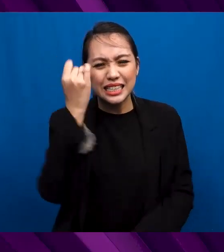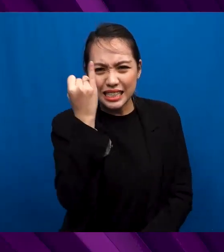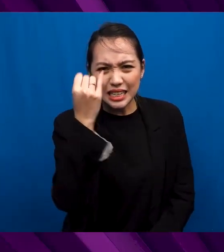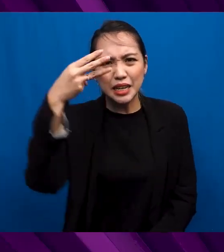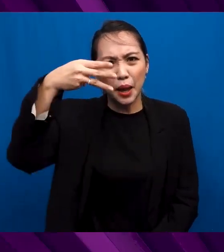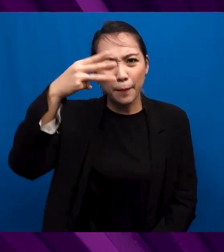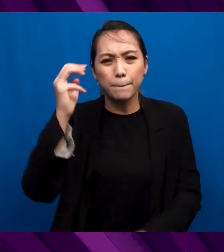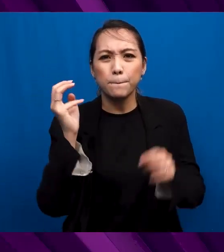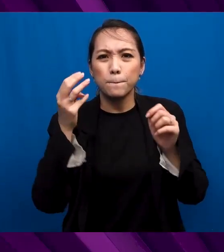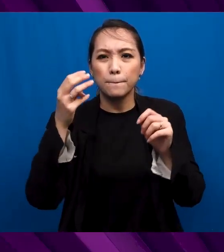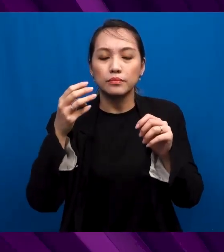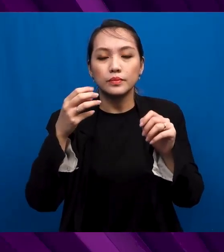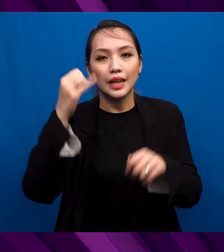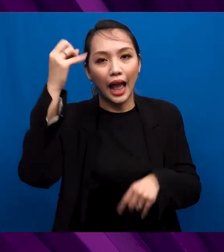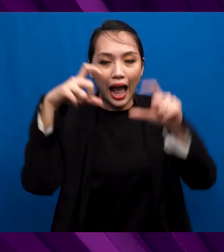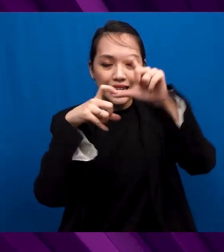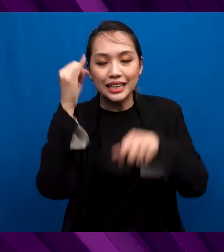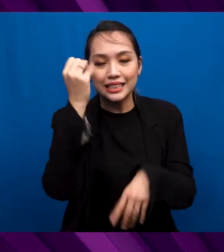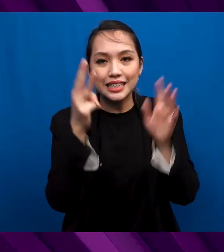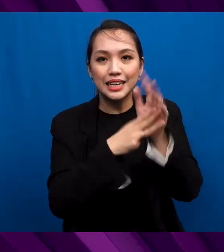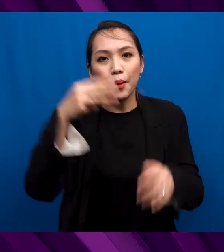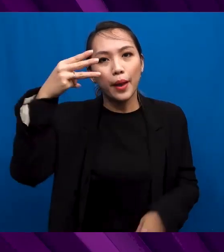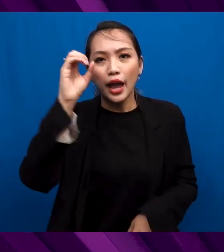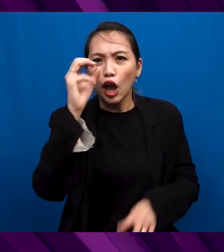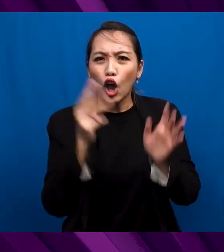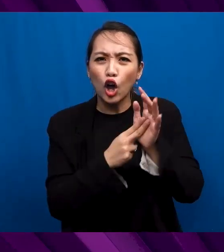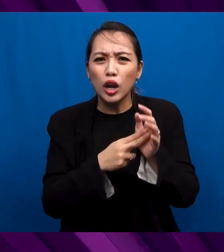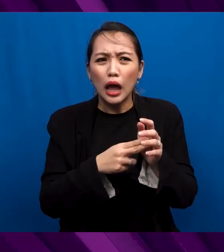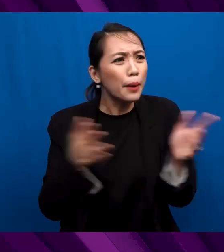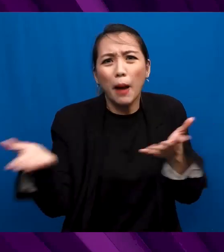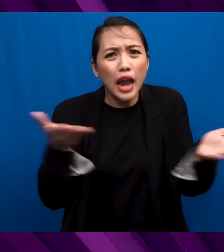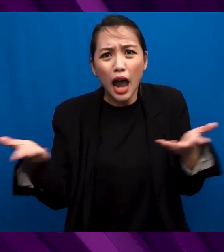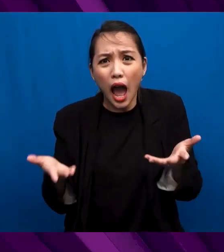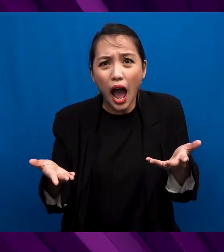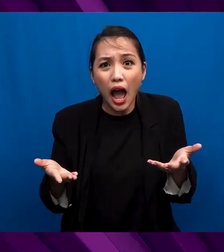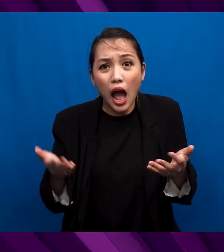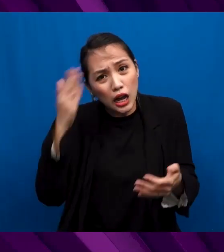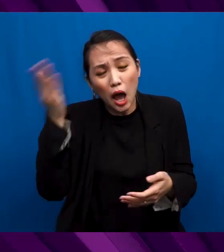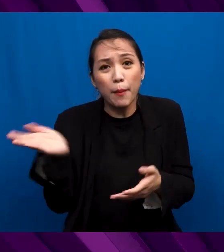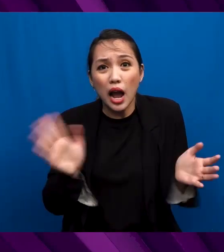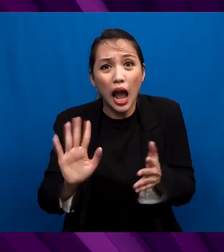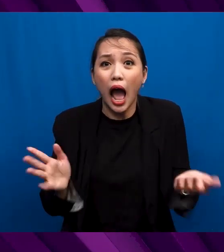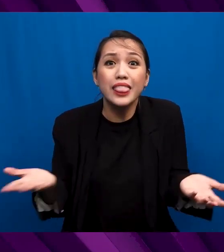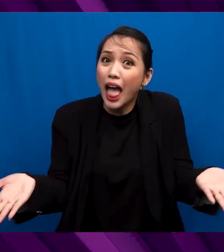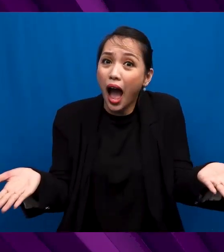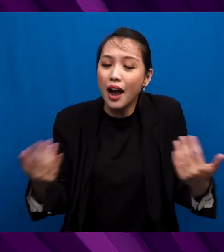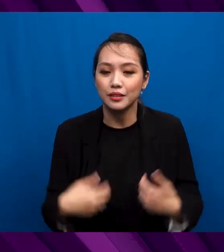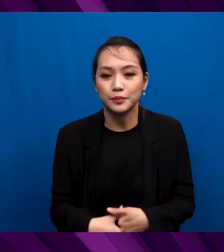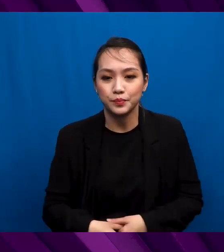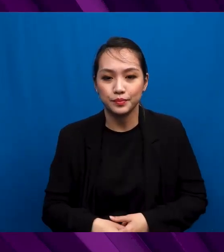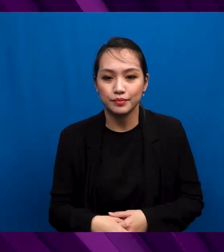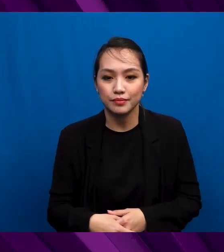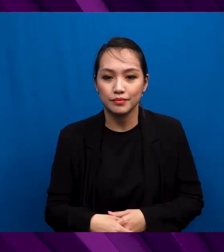kitab Ulangan ini nggak ada Simeon di dalamnya. Why? Kenapa? Saya juga anak kedua dari 3 bersaudara. Kalau nama saya